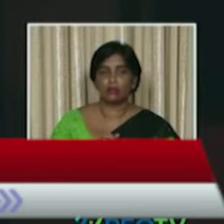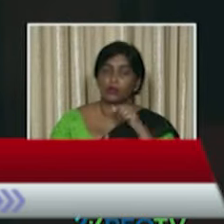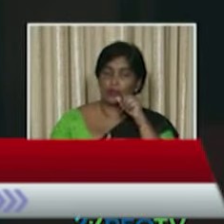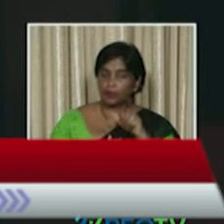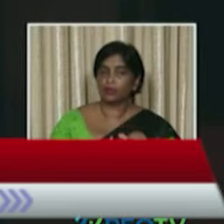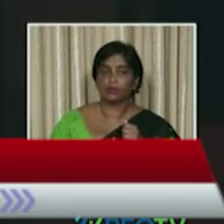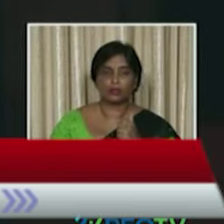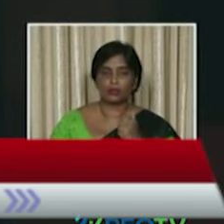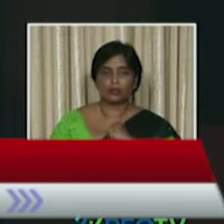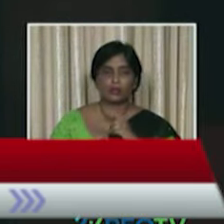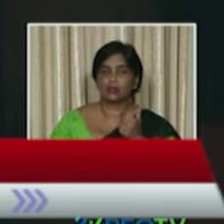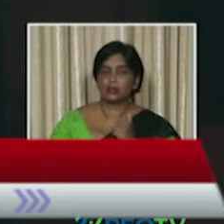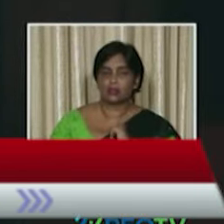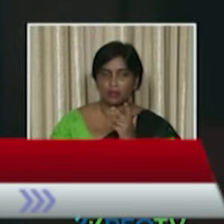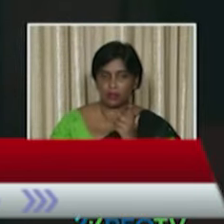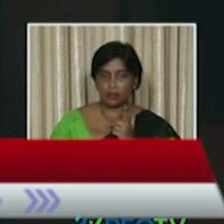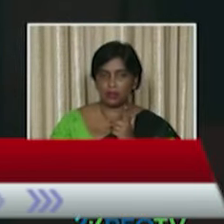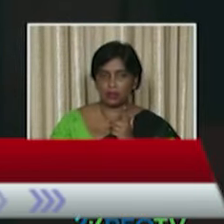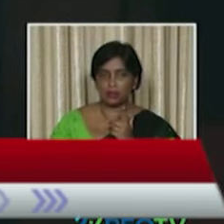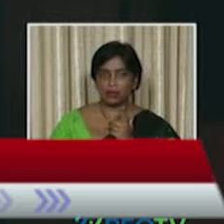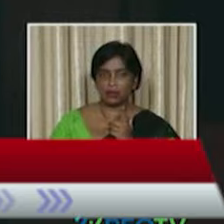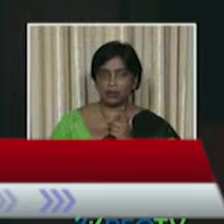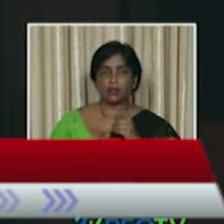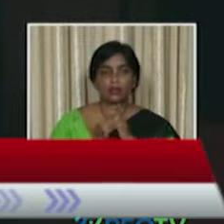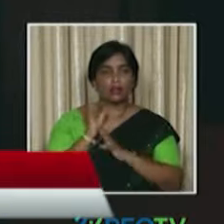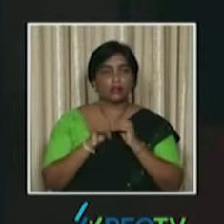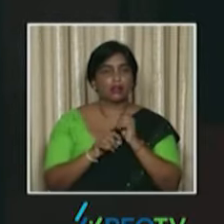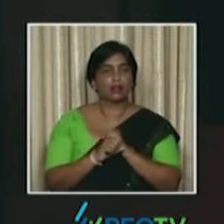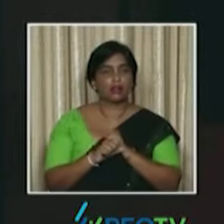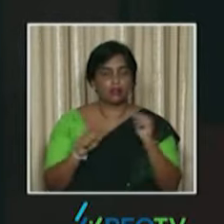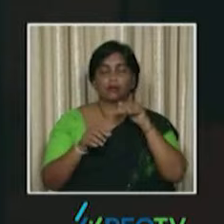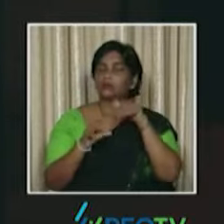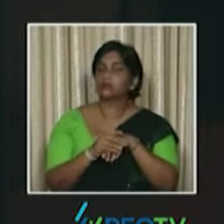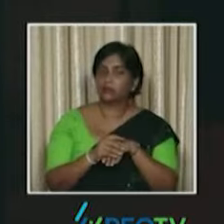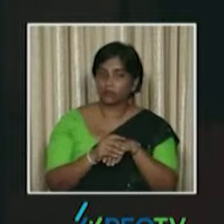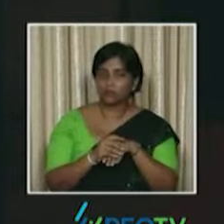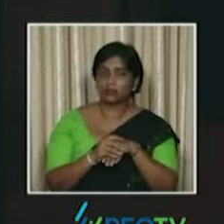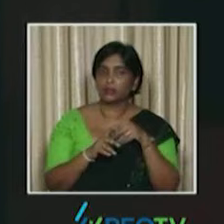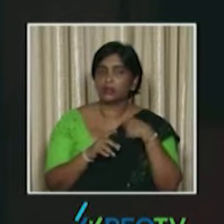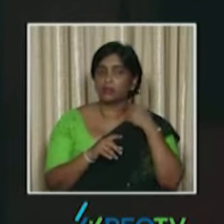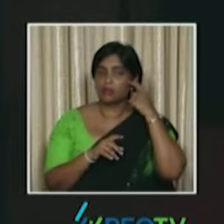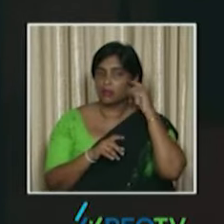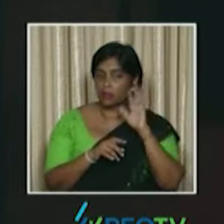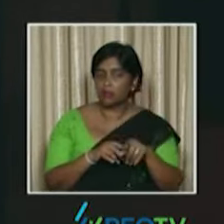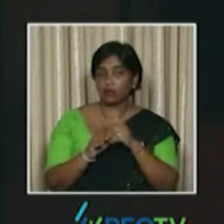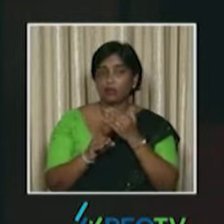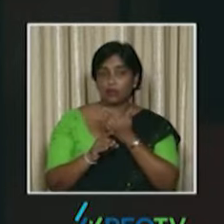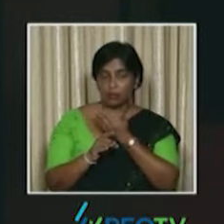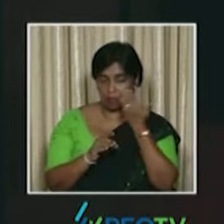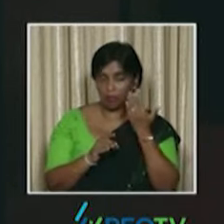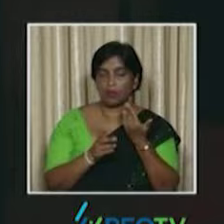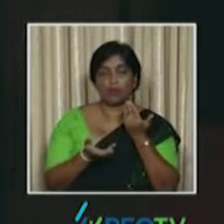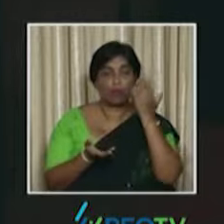අපි පිළිගන්නවා ජනාධිපතිතුමා කැමතිත් නැහැ මහජන නියෝජිතයෝ නැති පළාත්පාලන ආයතන තියන්න බලාපොරොත්තු වෙන්නේ ඒ තියන්න පුළුවන්